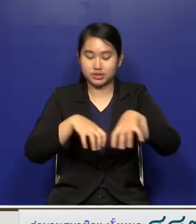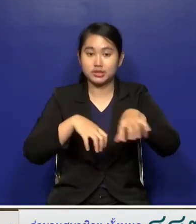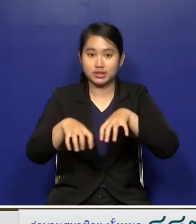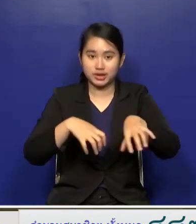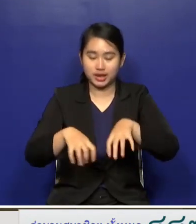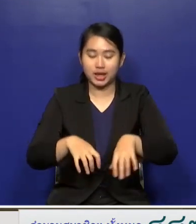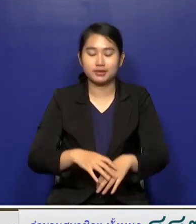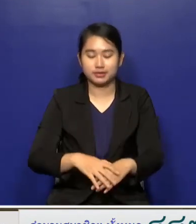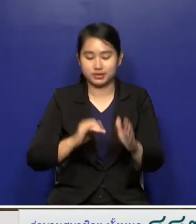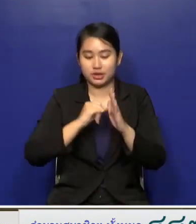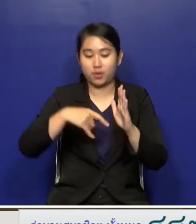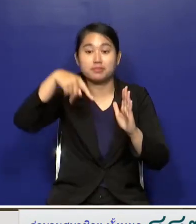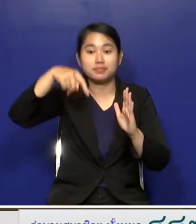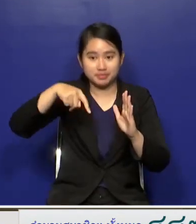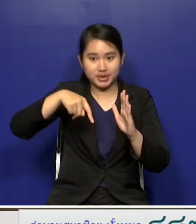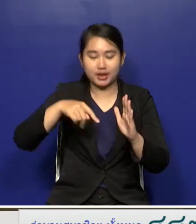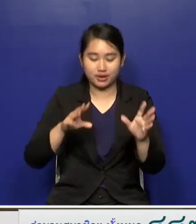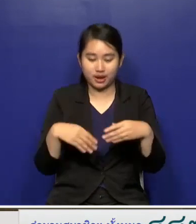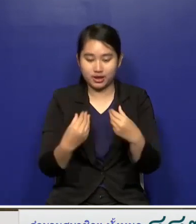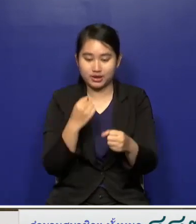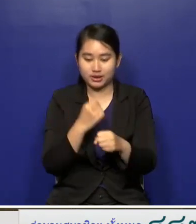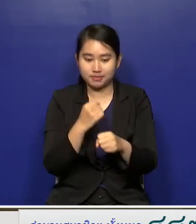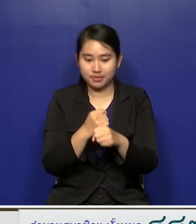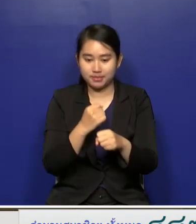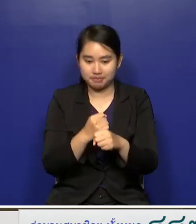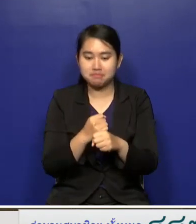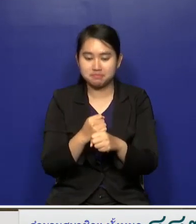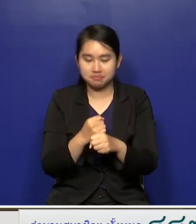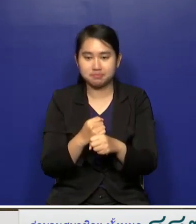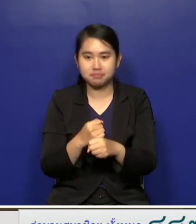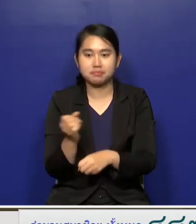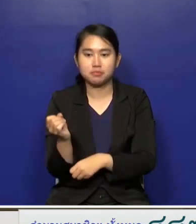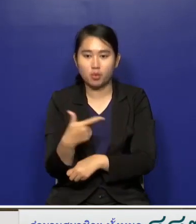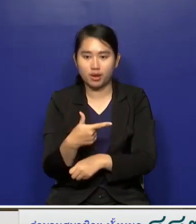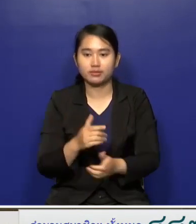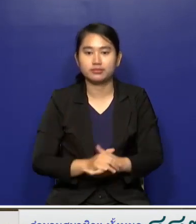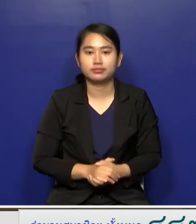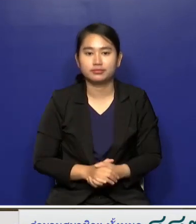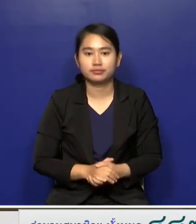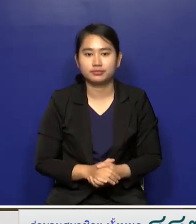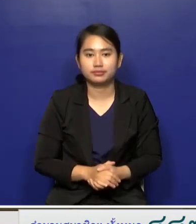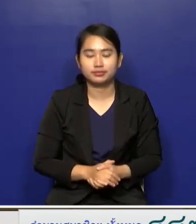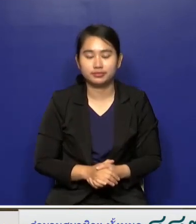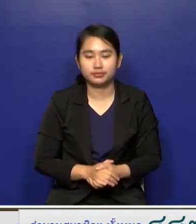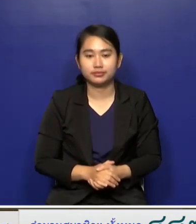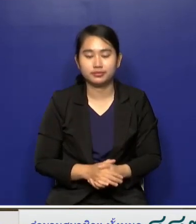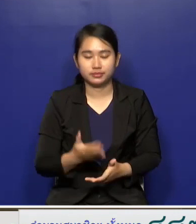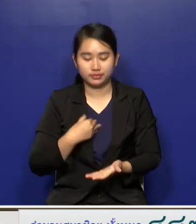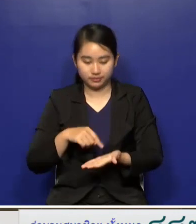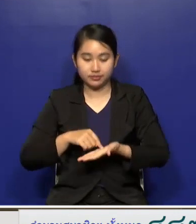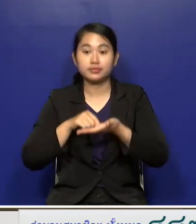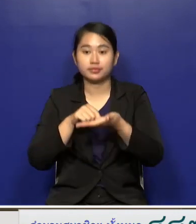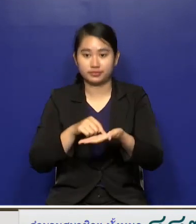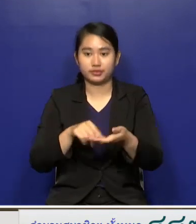แบบพิเศษให้มีประสิทธิภาพมากกว่ารูปแบบทั่วไปเพราะฉะนั้นจึงได้เสนอเรื่